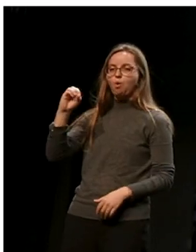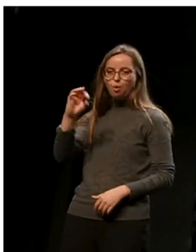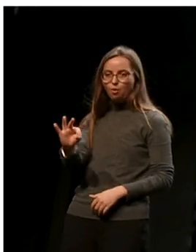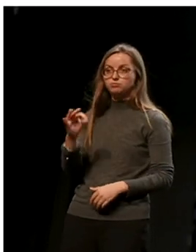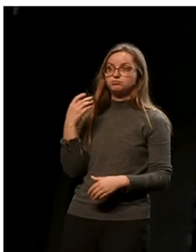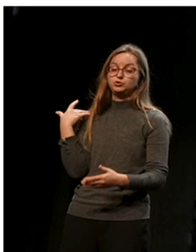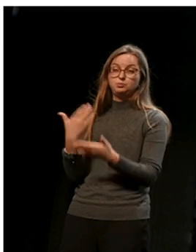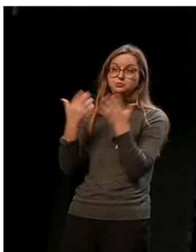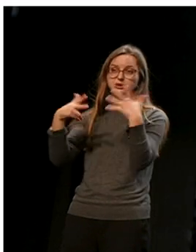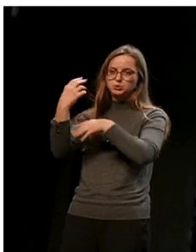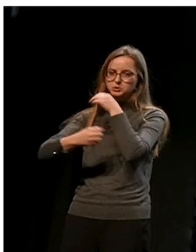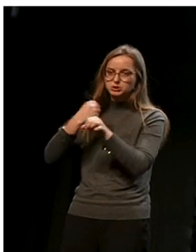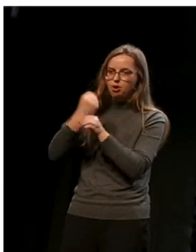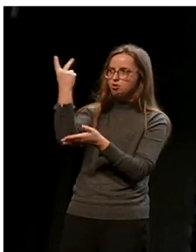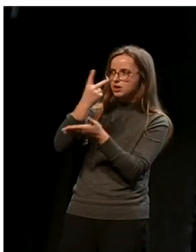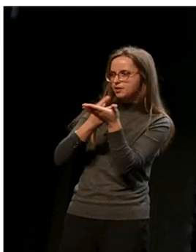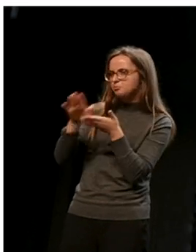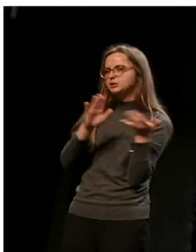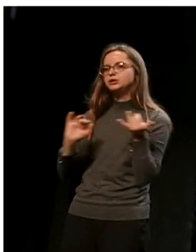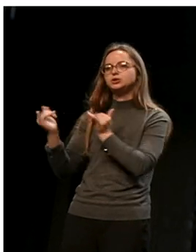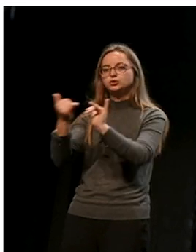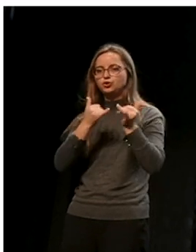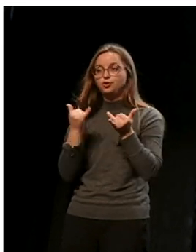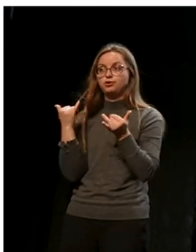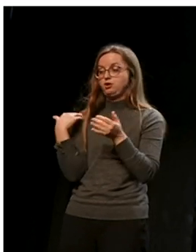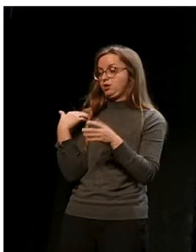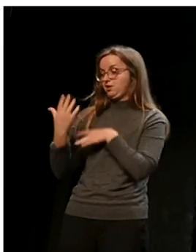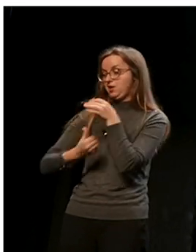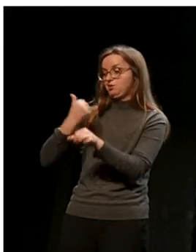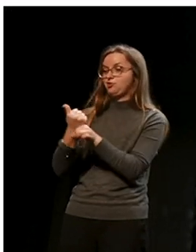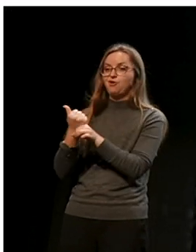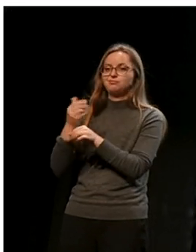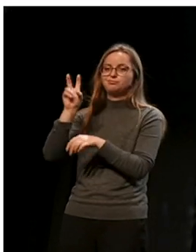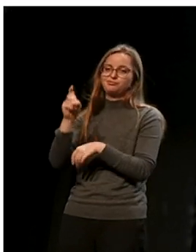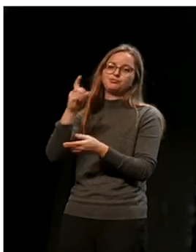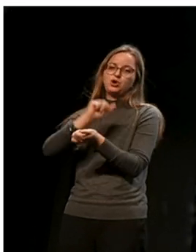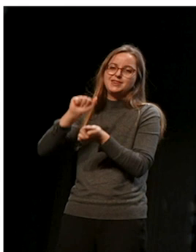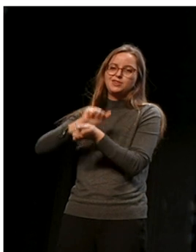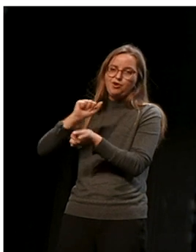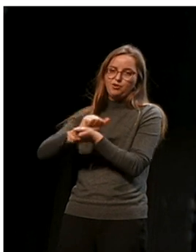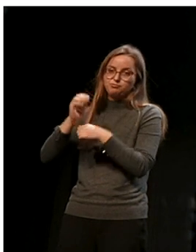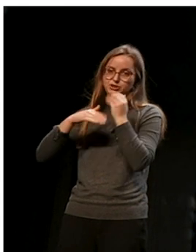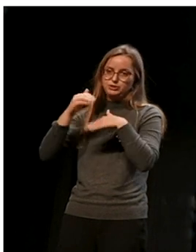18 ans et maintenant éditeur. Et ouais, voilà, et c'est tout.